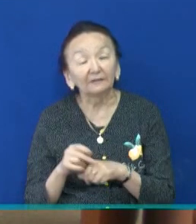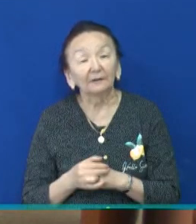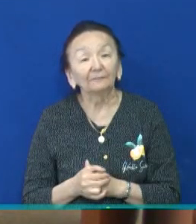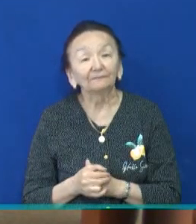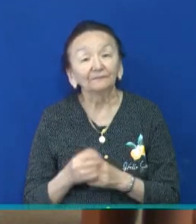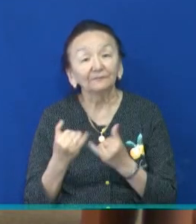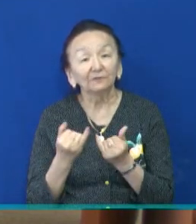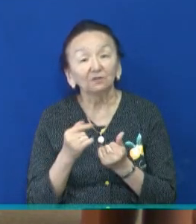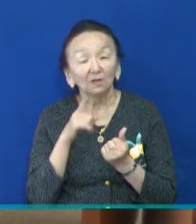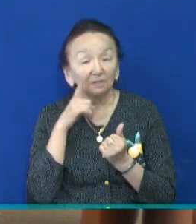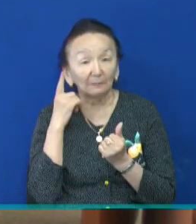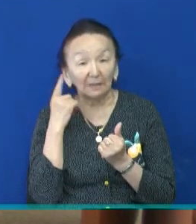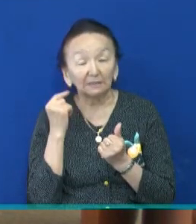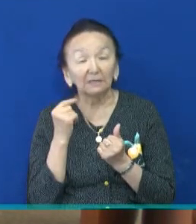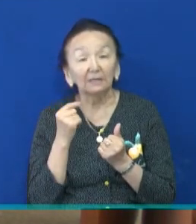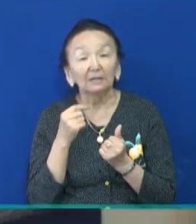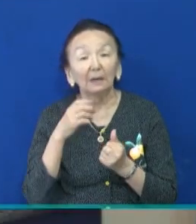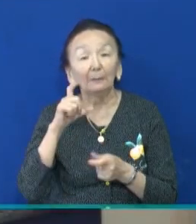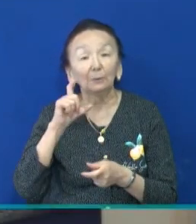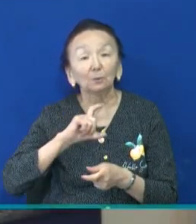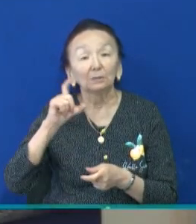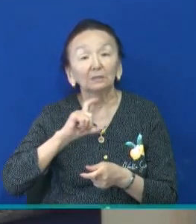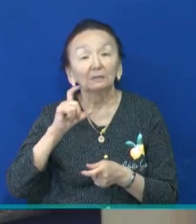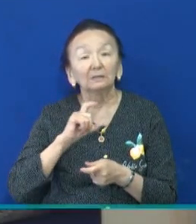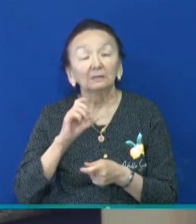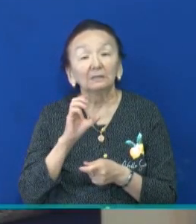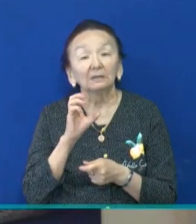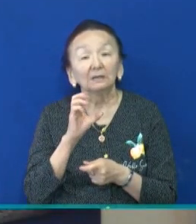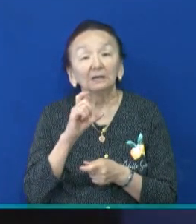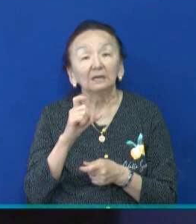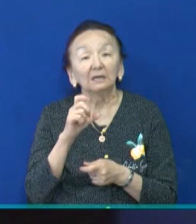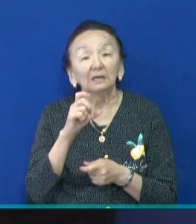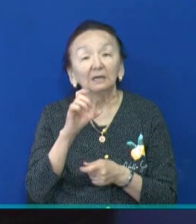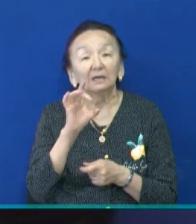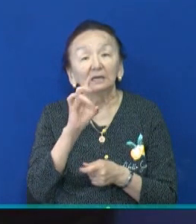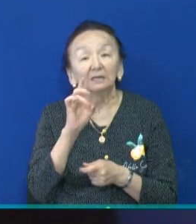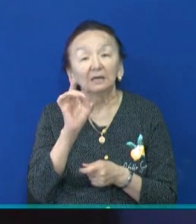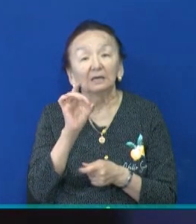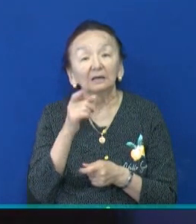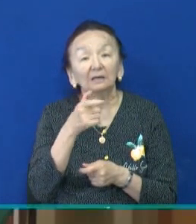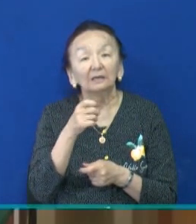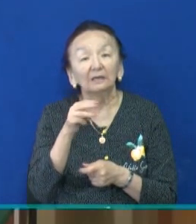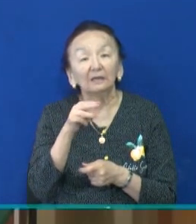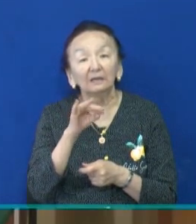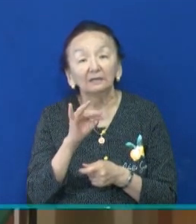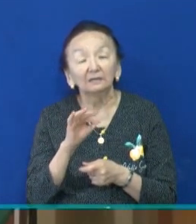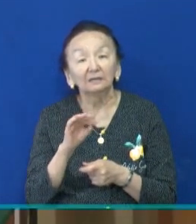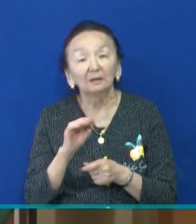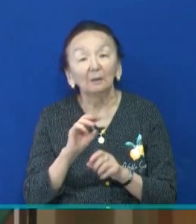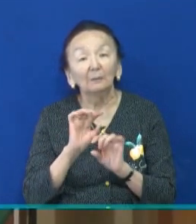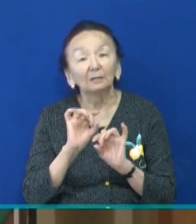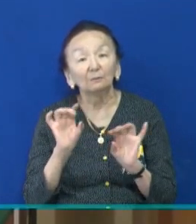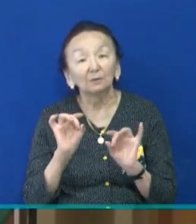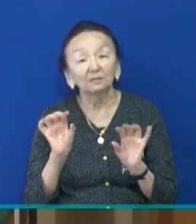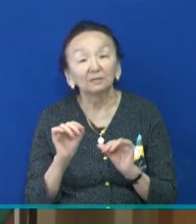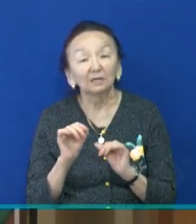Қазірде жастар мен ересектер арасында энергетикалық сусындарға сұраныс артып отыр. Ал өндірушілер жарнама арқылы бұл ғажайып сусындар